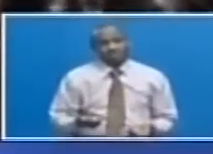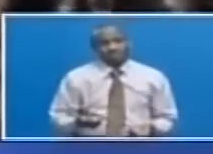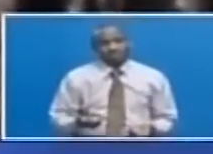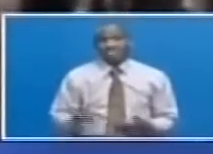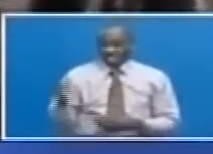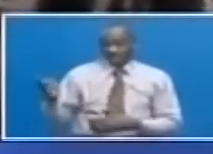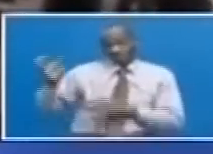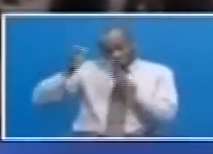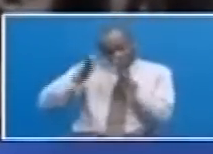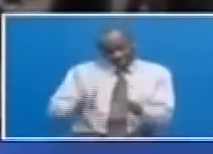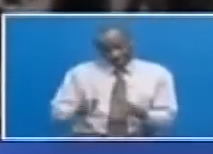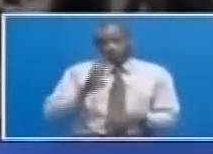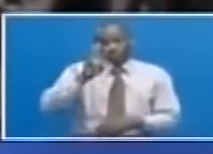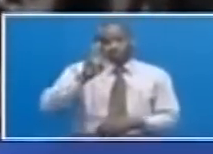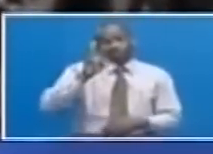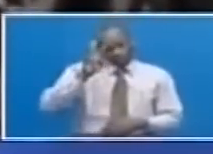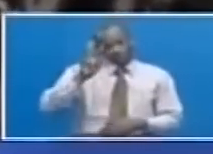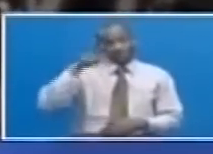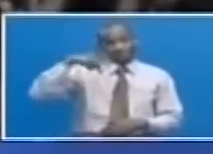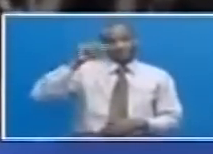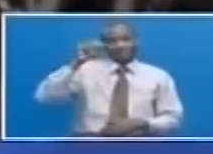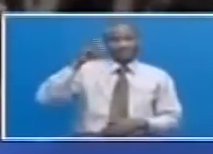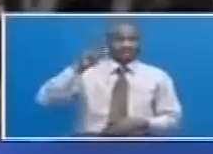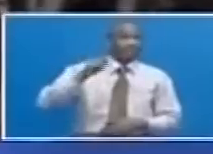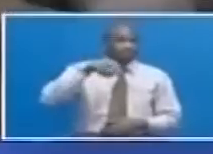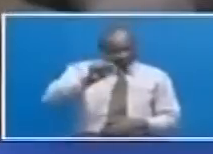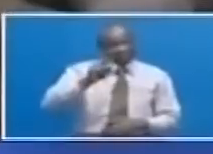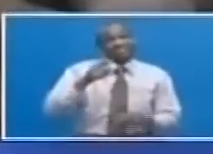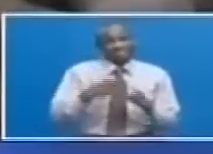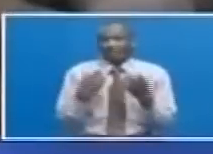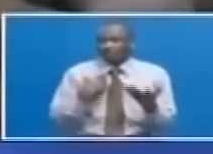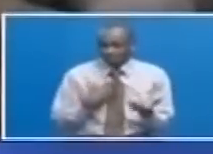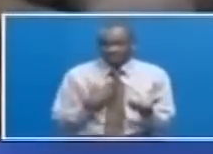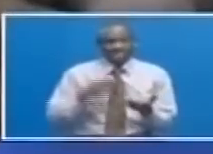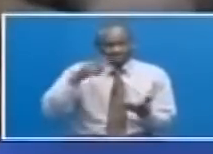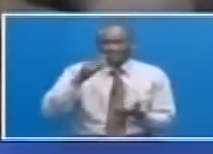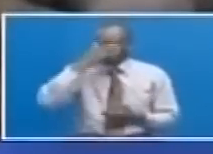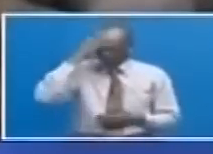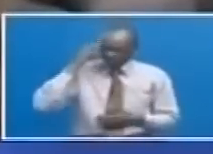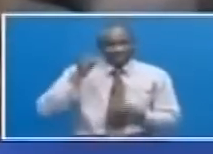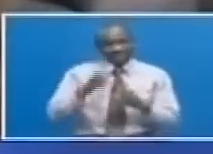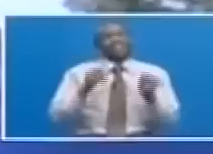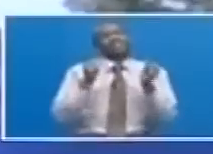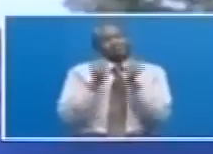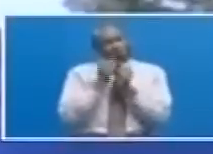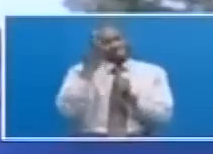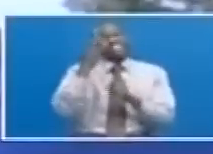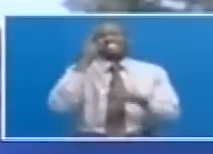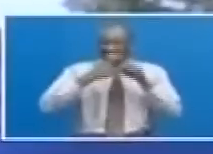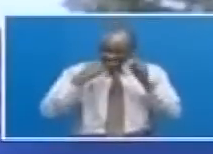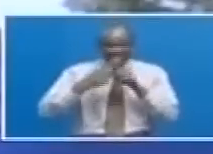Kwake Petro Wainaina, miaka 14 iliyopita ni kama jana tu, hajakisahau kifungo cha miaka 14